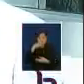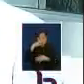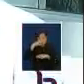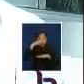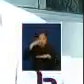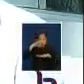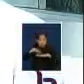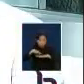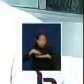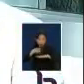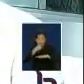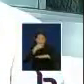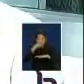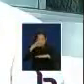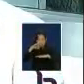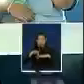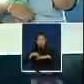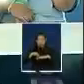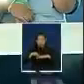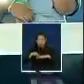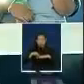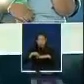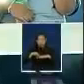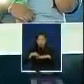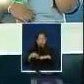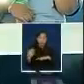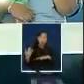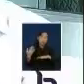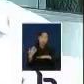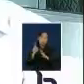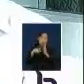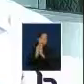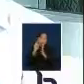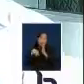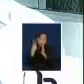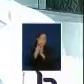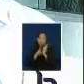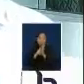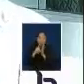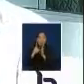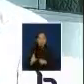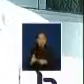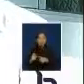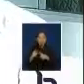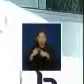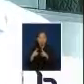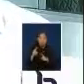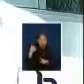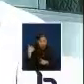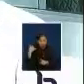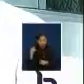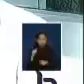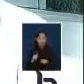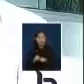งชั่วโมง2ชั่วโมงก็แห้งเชื้อก็ตายอย่างนี้เป็นต้นนะฮะรวมทั้งการถ่ายด้วยนะเชื้อมันจะเข้าสู่ปากนะจาก